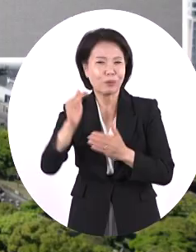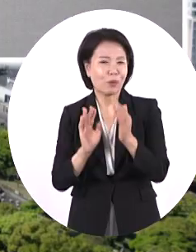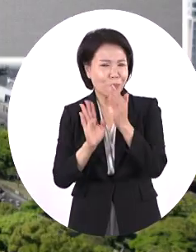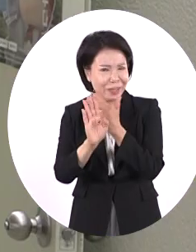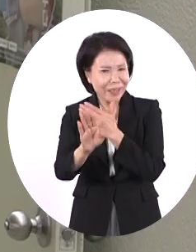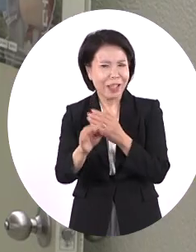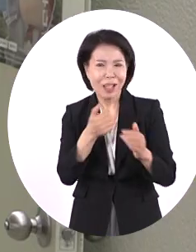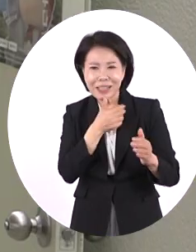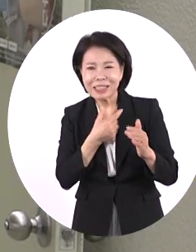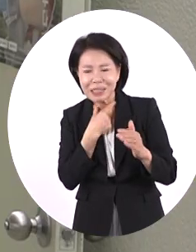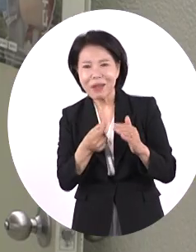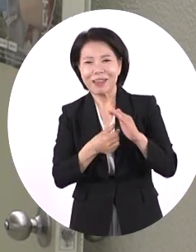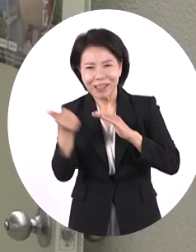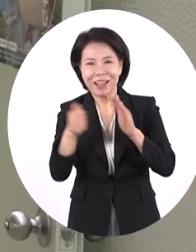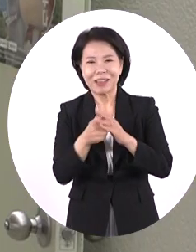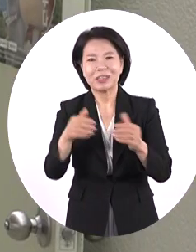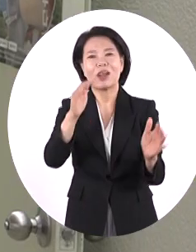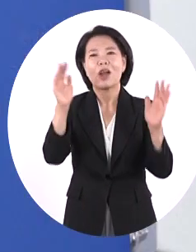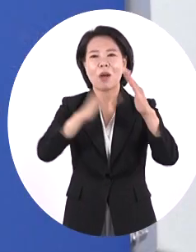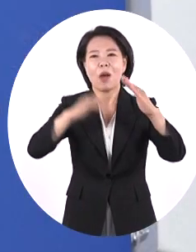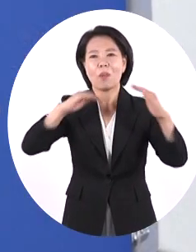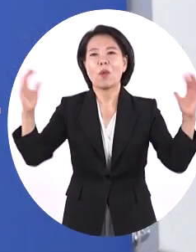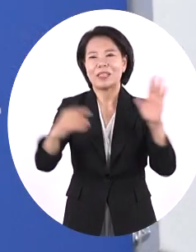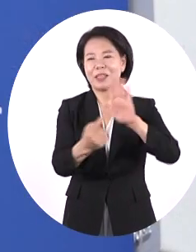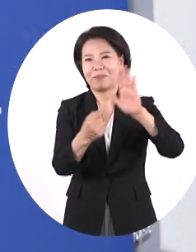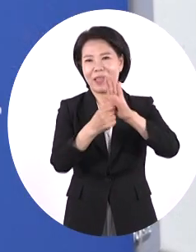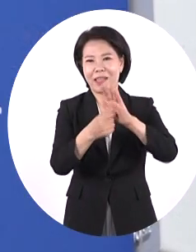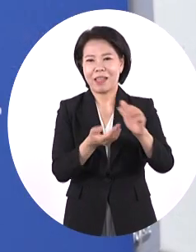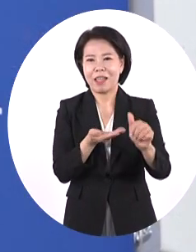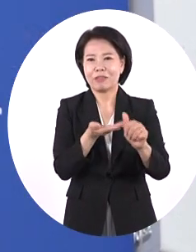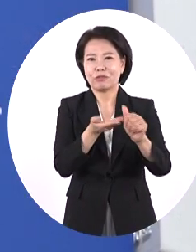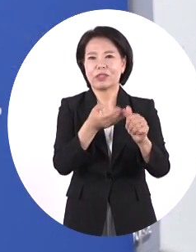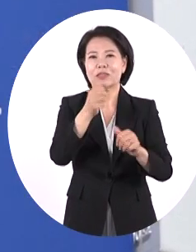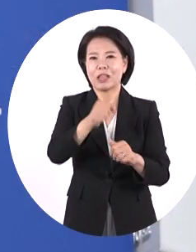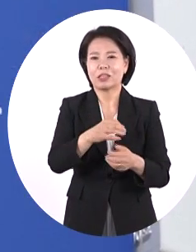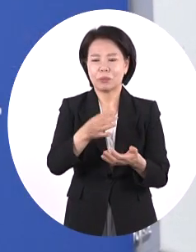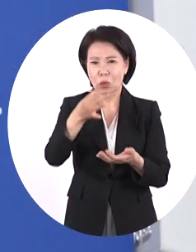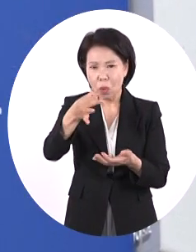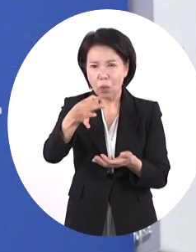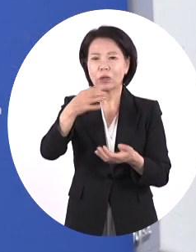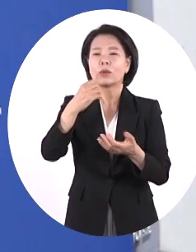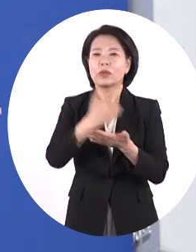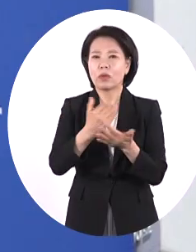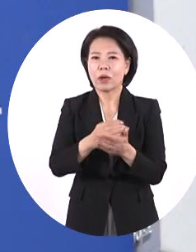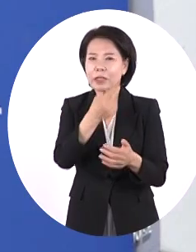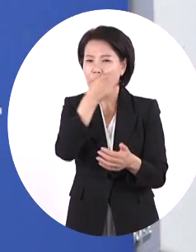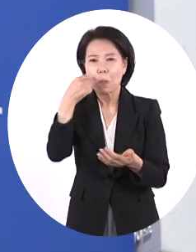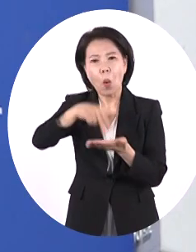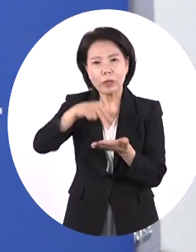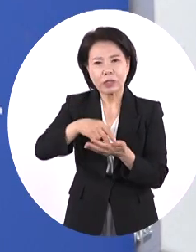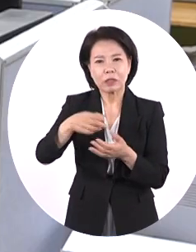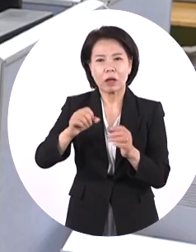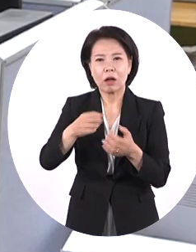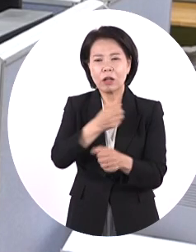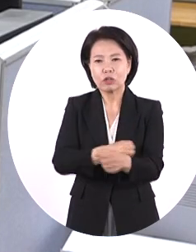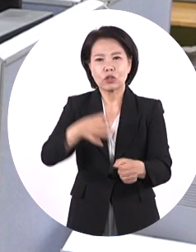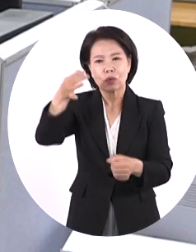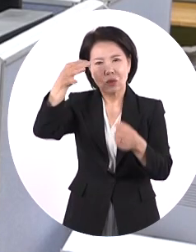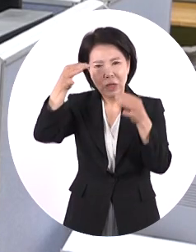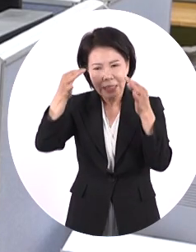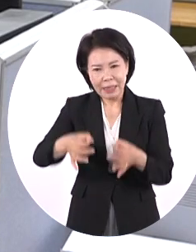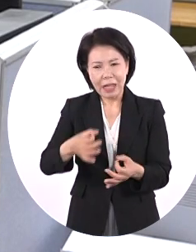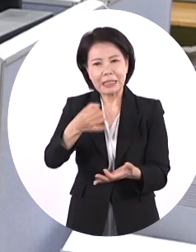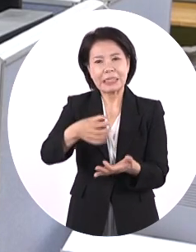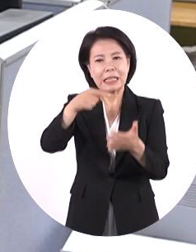모집합니다. 선정된 기업에는 중소기업 육성자금 우대금리, 보증수수료 인하,